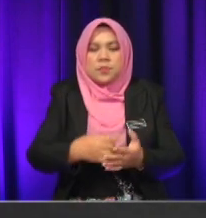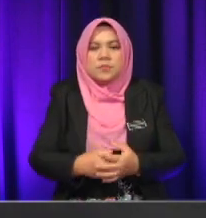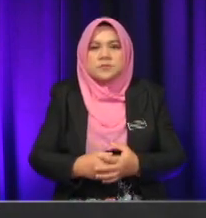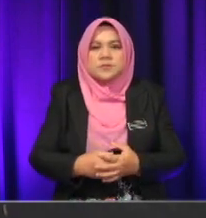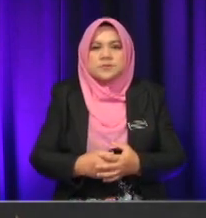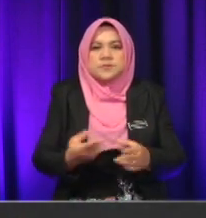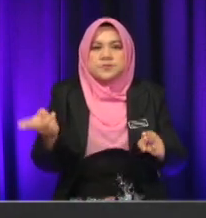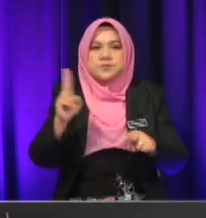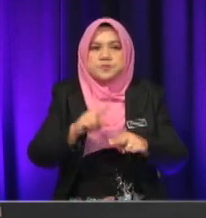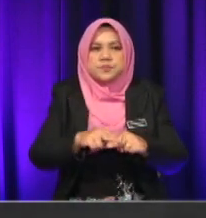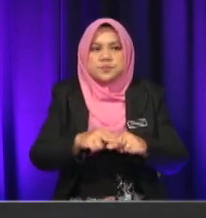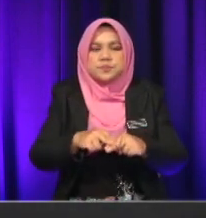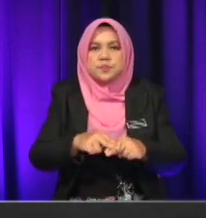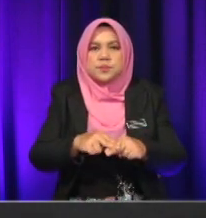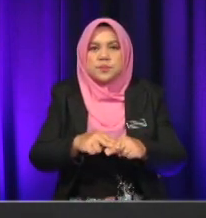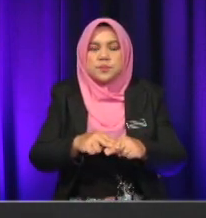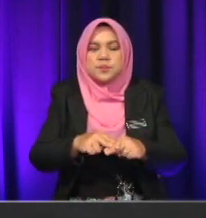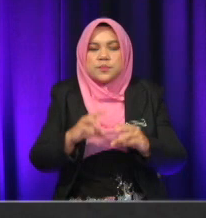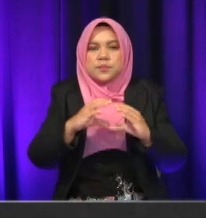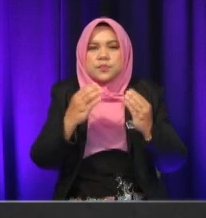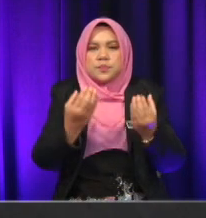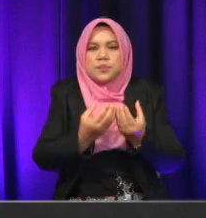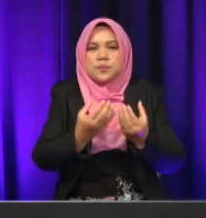membeli. Tambah pula mungkin kalau koleksi beg ini